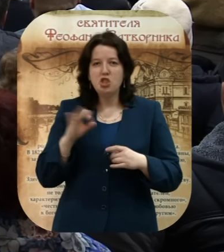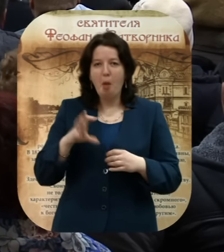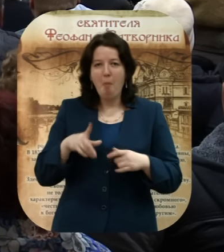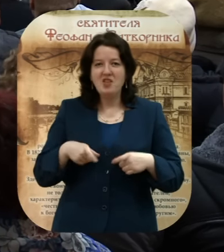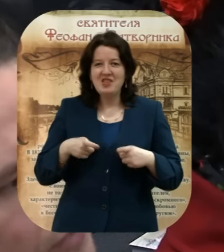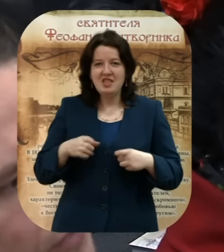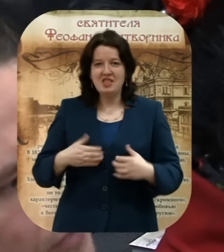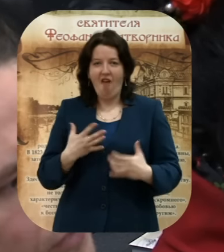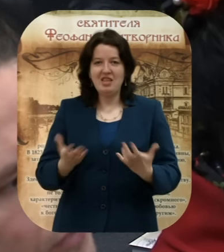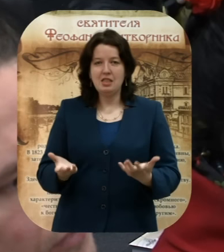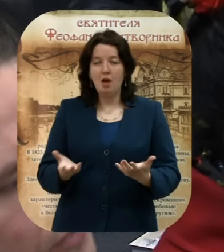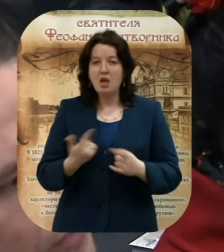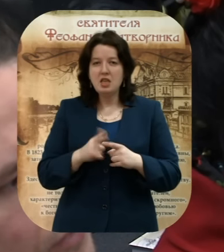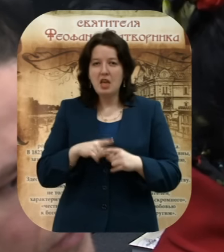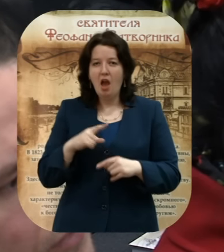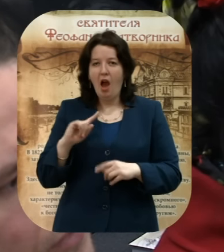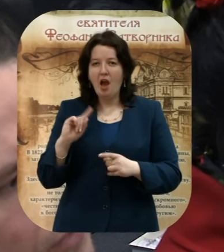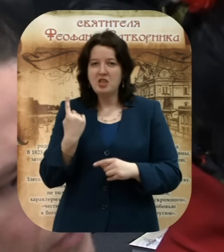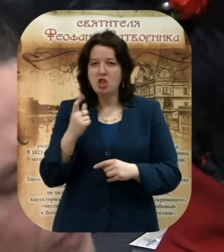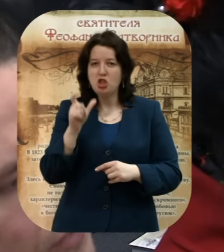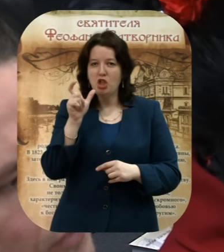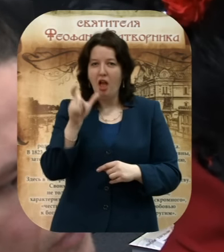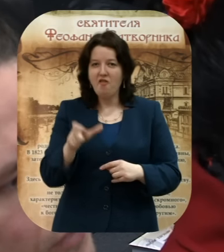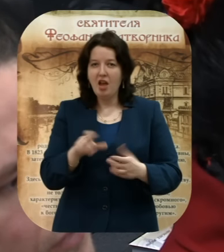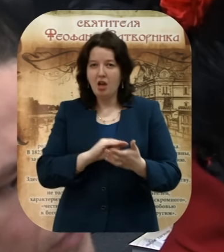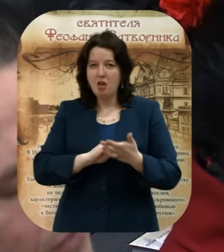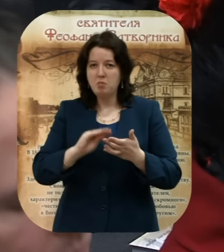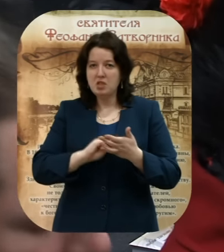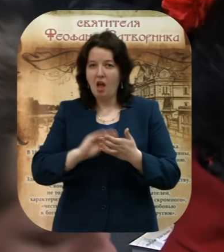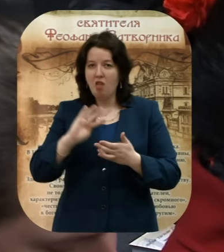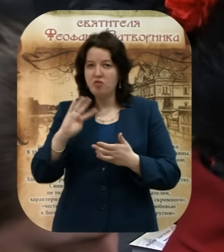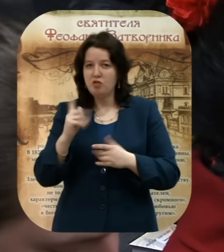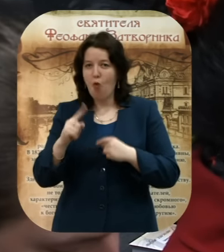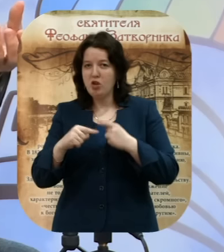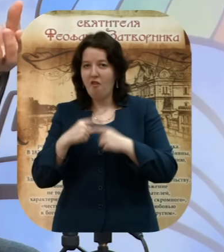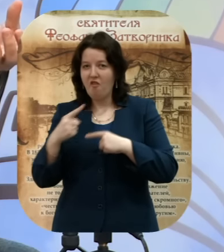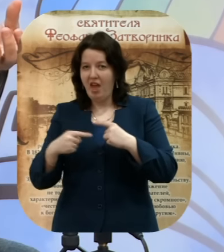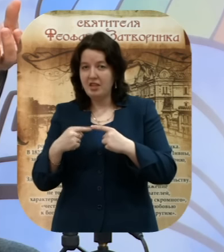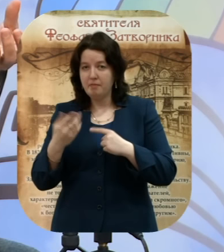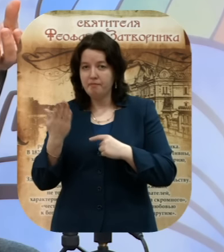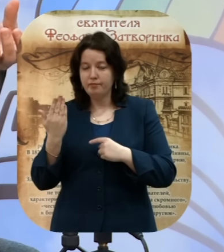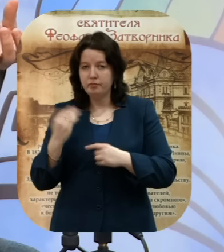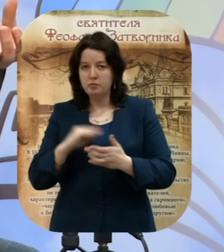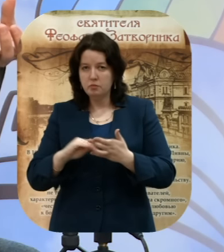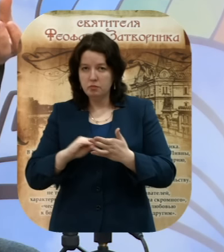зависть, писал один человек 4-го столетия.